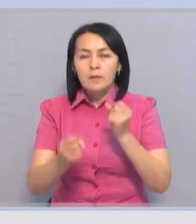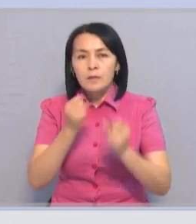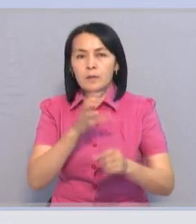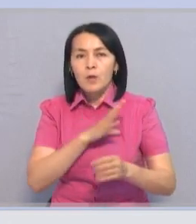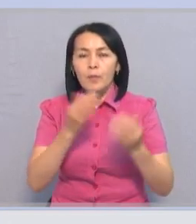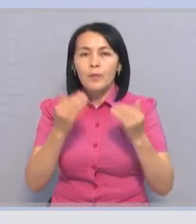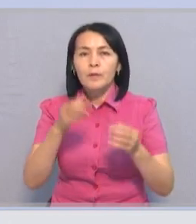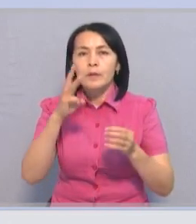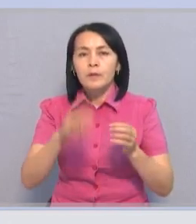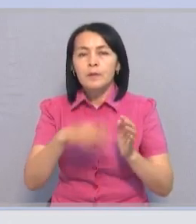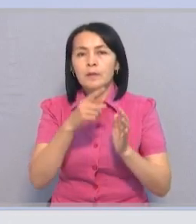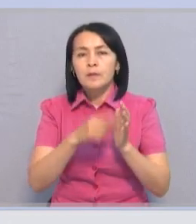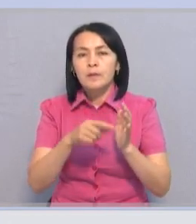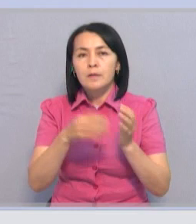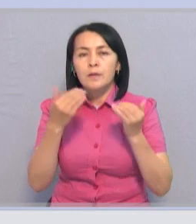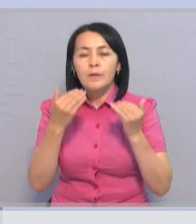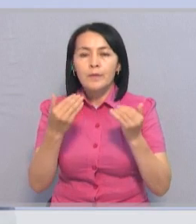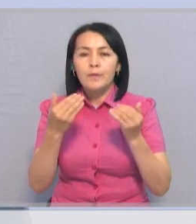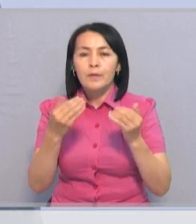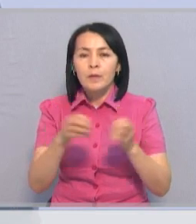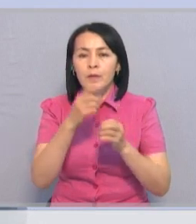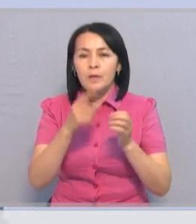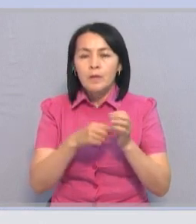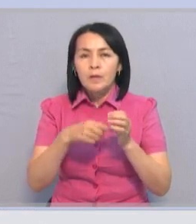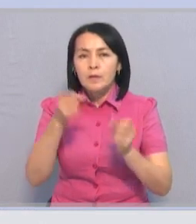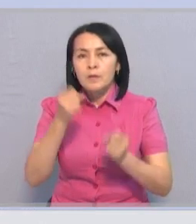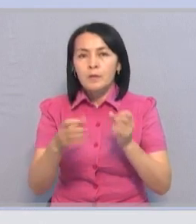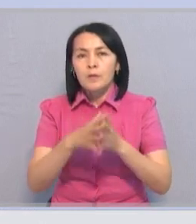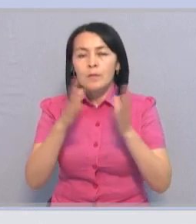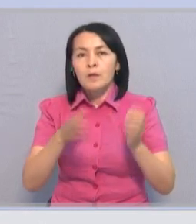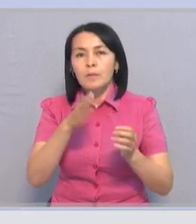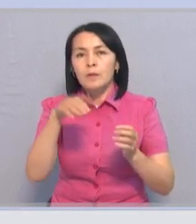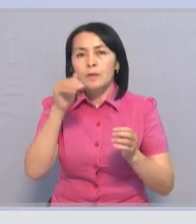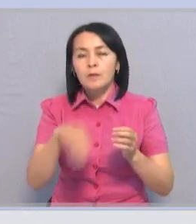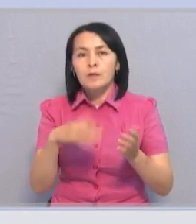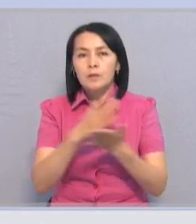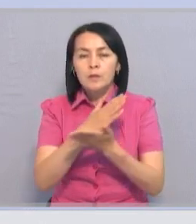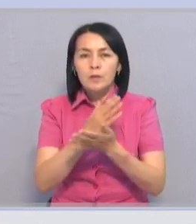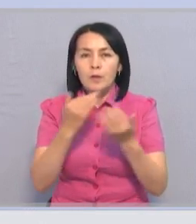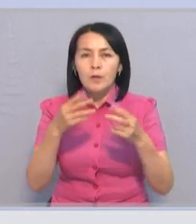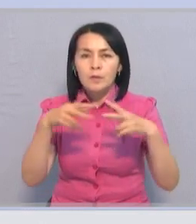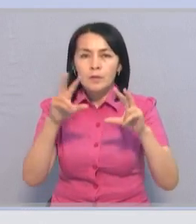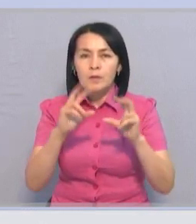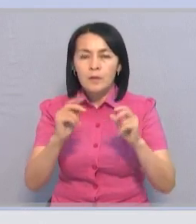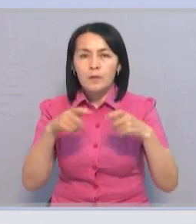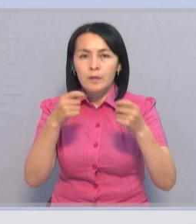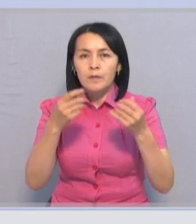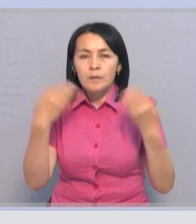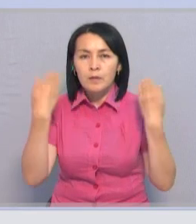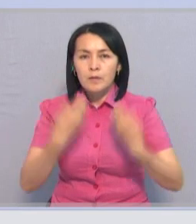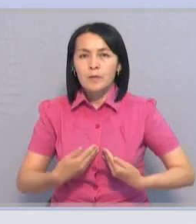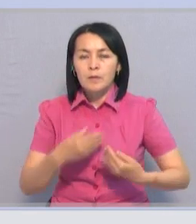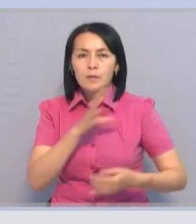спецавтотранспорта, 372 ранцевых распылителей, 17 мотопомп и более 1500 сотрудников. Специалисты обеспечены защитной